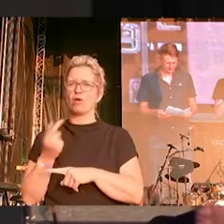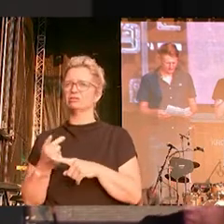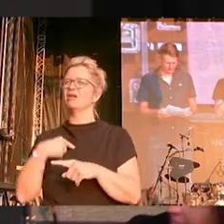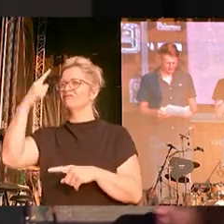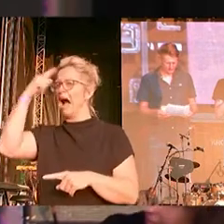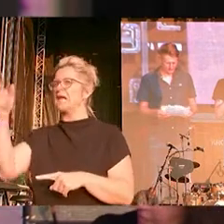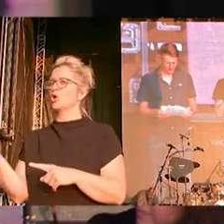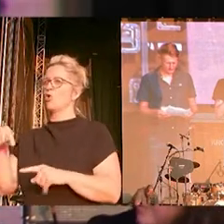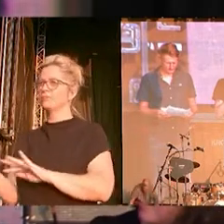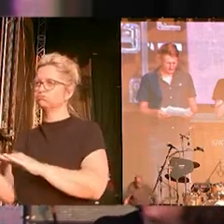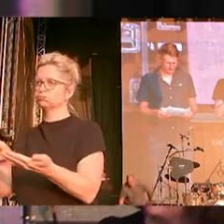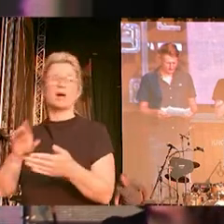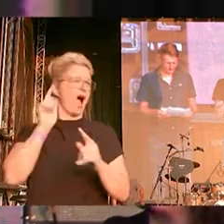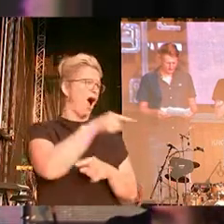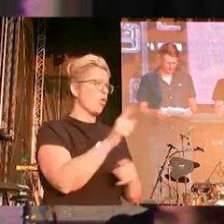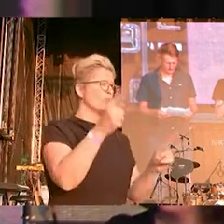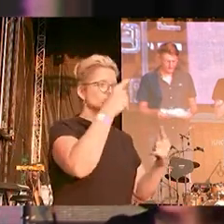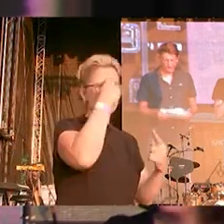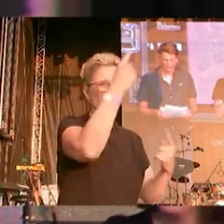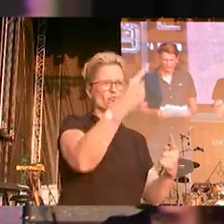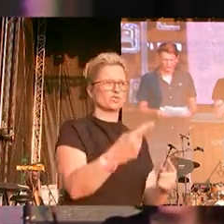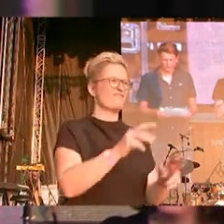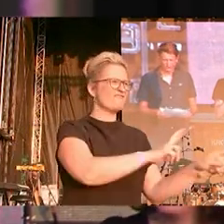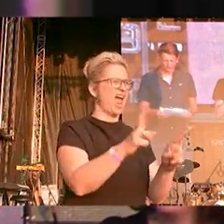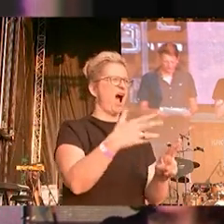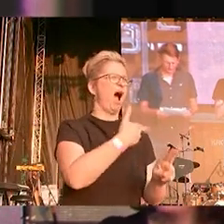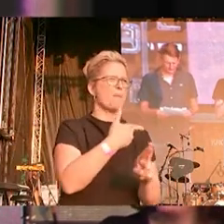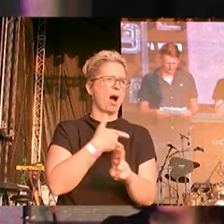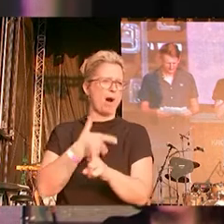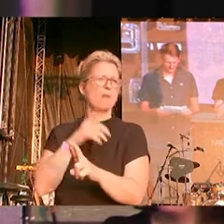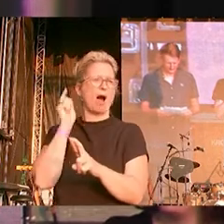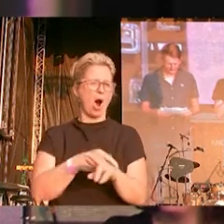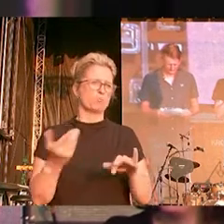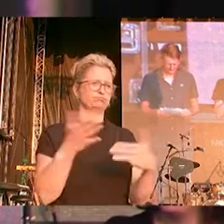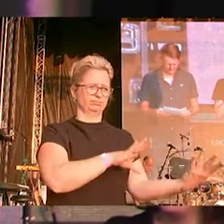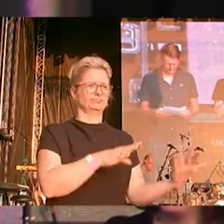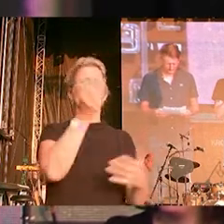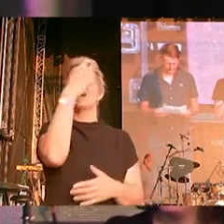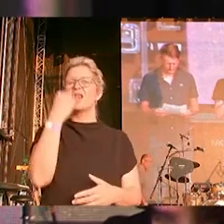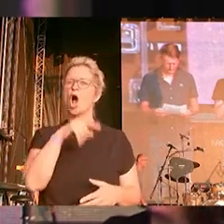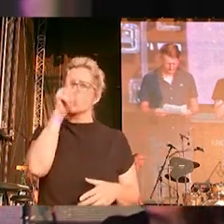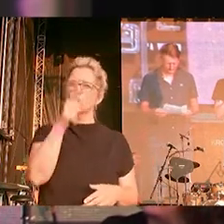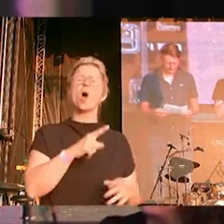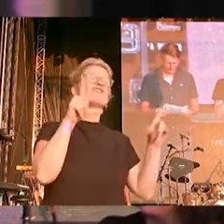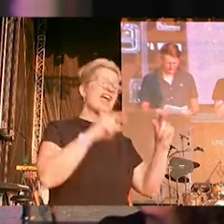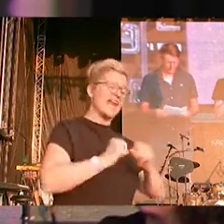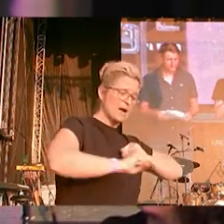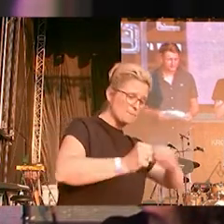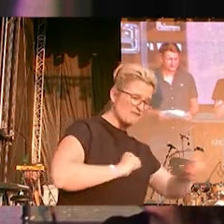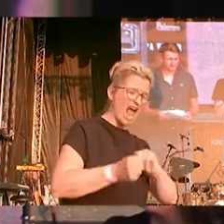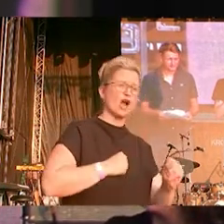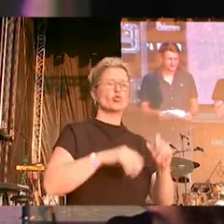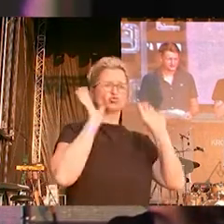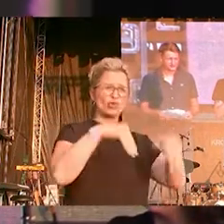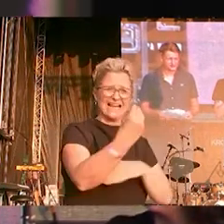uns also klar sein, dass Armut tötet. Nicht nur mangelnde Bewegung oder eine ungesunde Ernährung machen krank, sondern